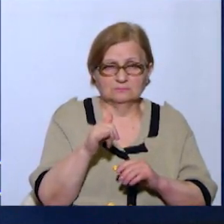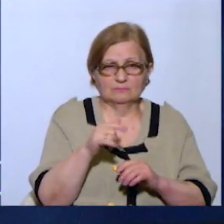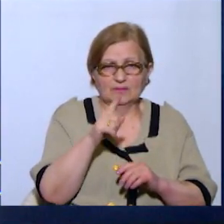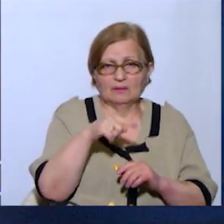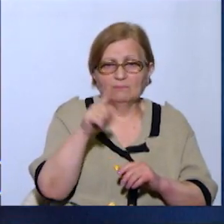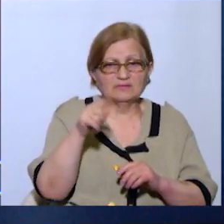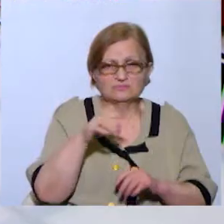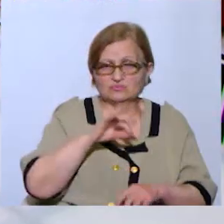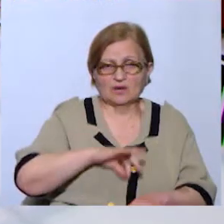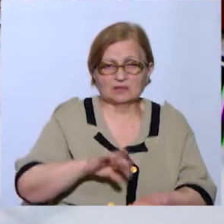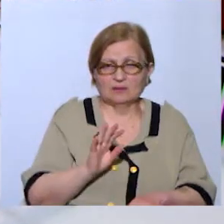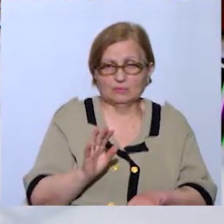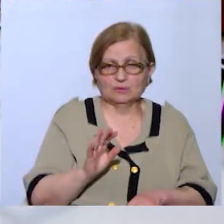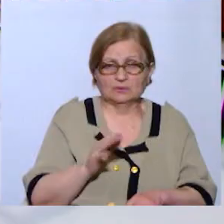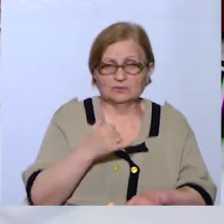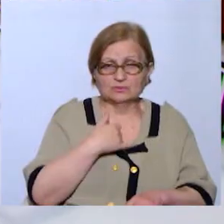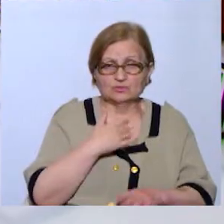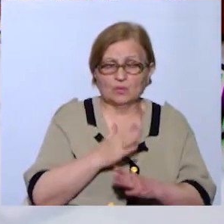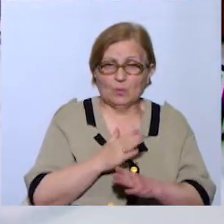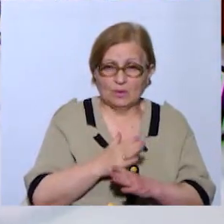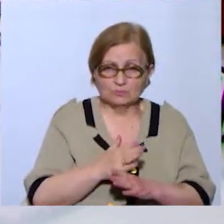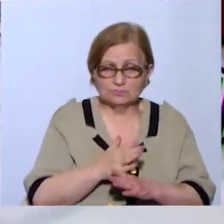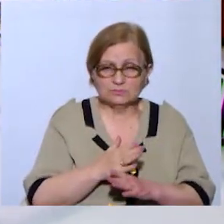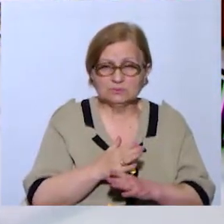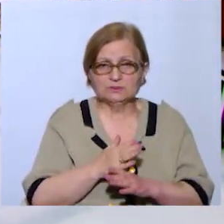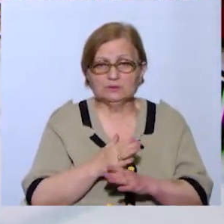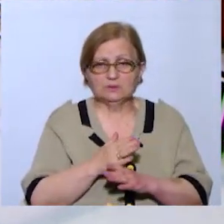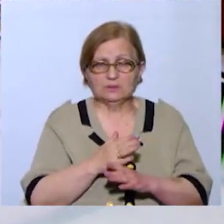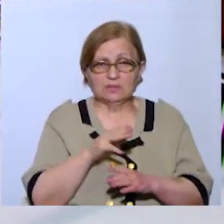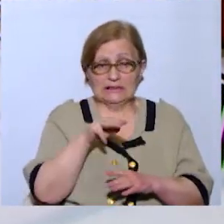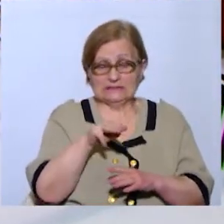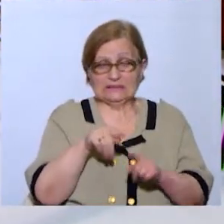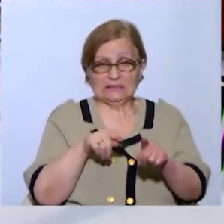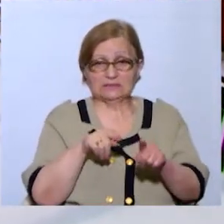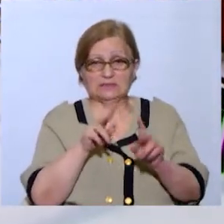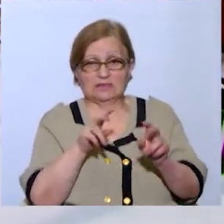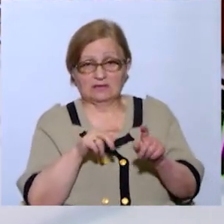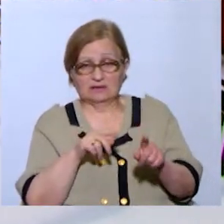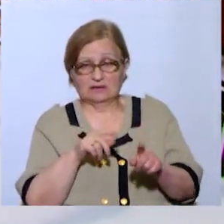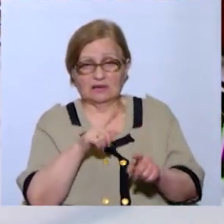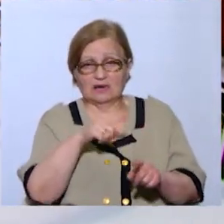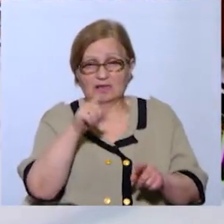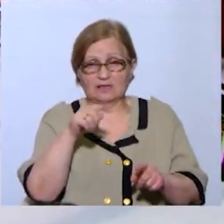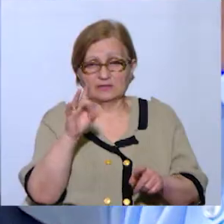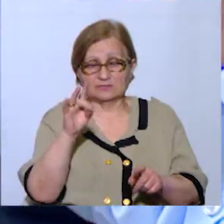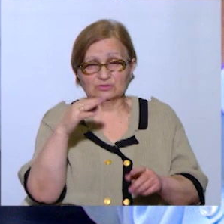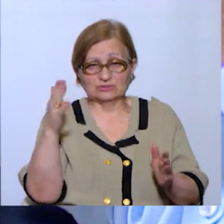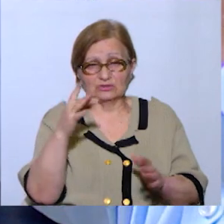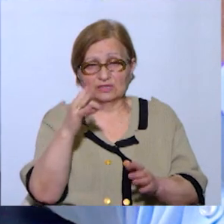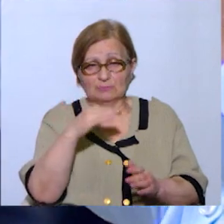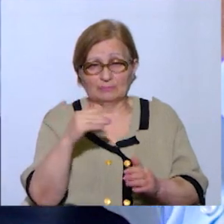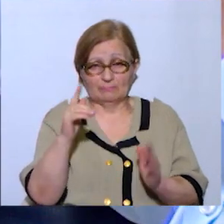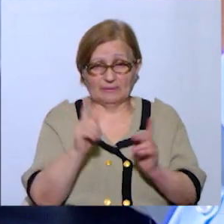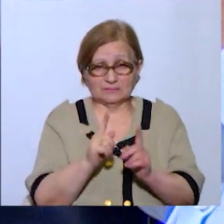ფესვისთვის არ გამოგვადგება. მაშასადამე გვაქვს ესეთი რამე. ტეთი აღნიშნული ფესვი ერთდიდი შეფარდებული ერთ პატარასთან ეს